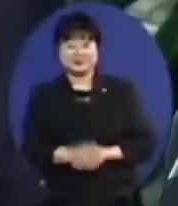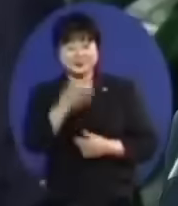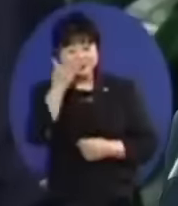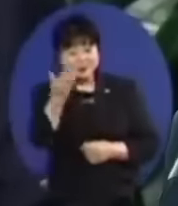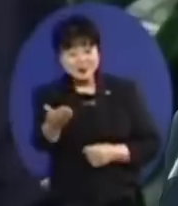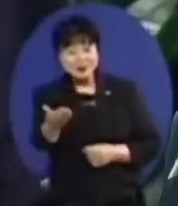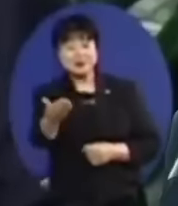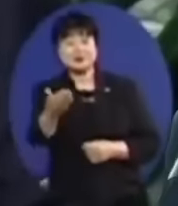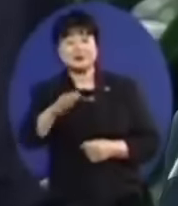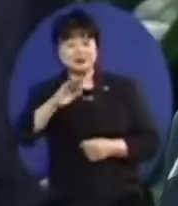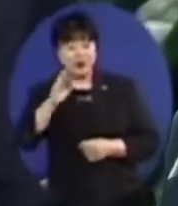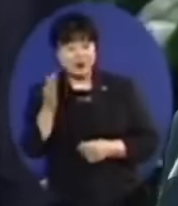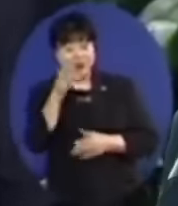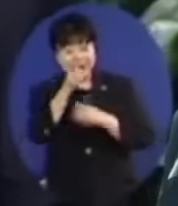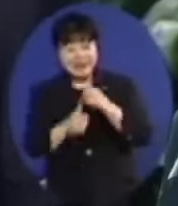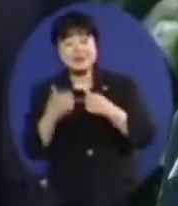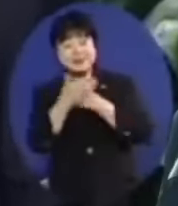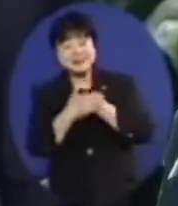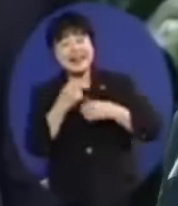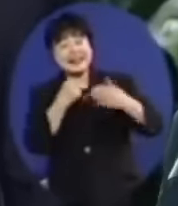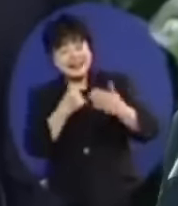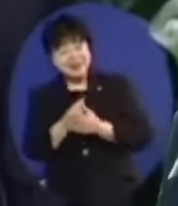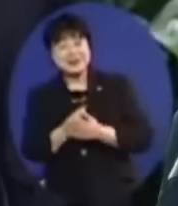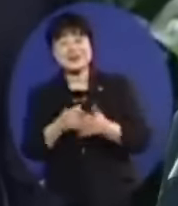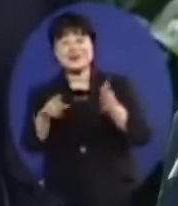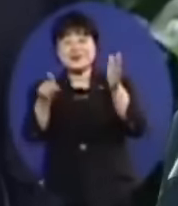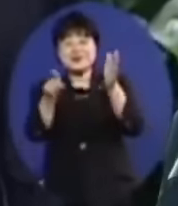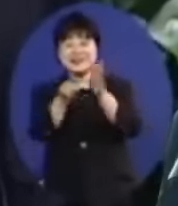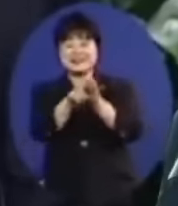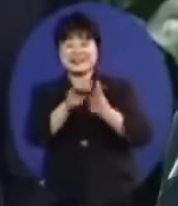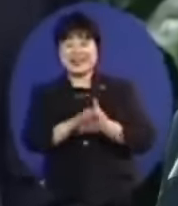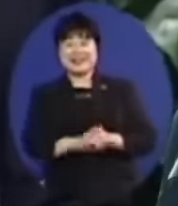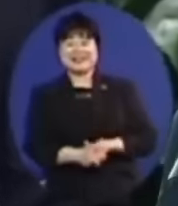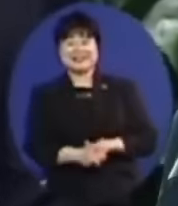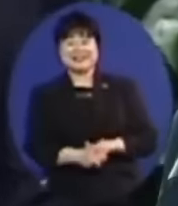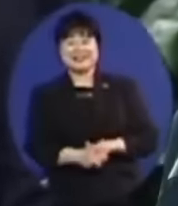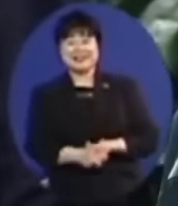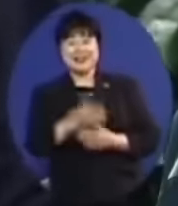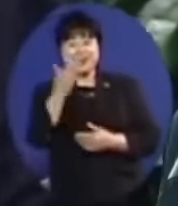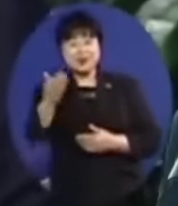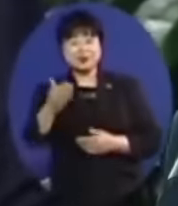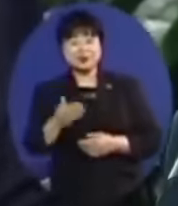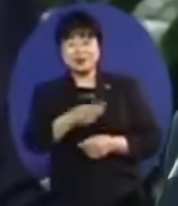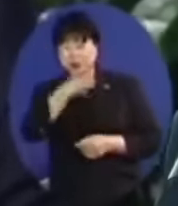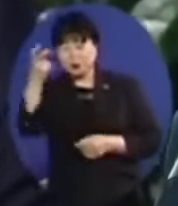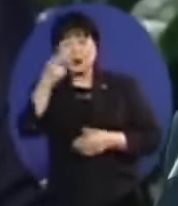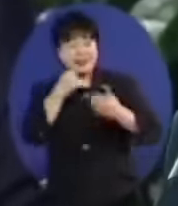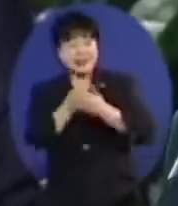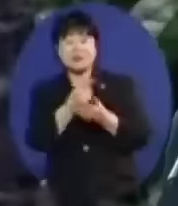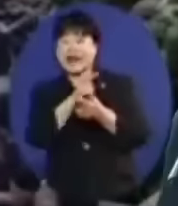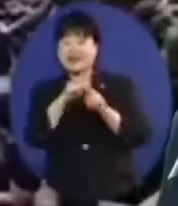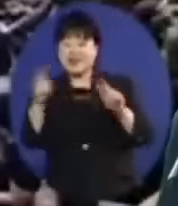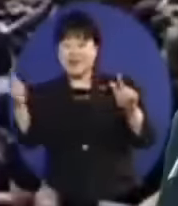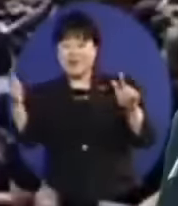여러분도 여러분 된 것은 하나님의 은혜가 들어와서 여러분을 만드는 것입니다. 여러분이 잘나서 여러분 된 것